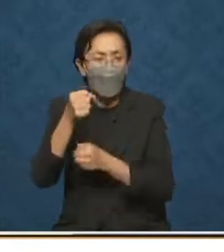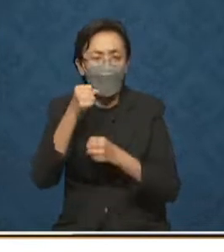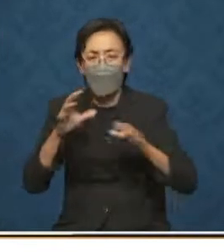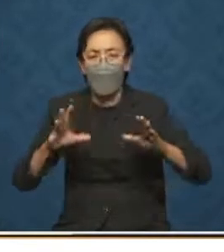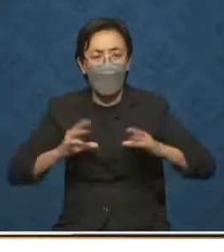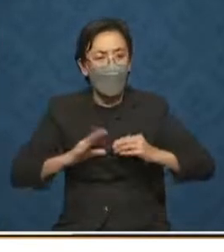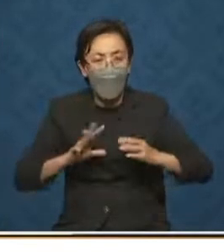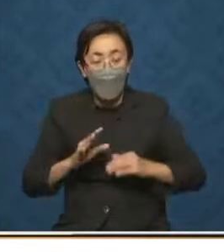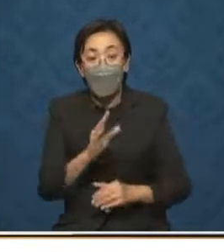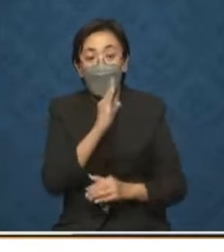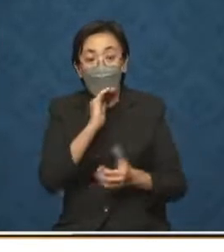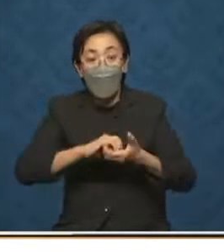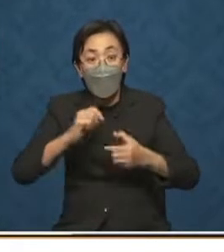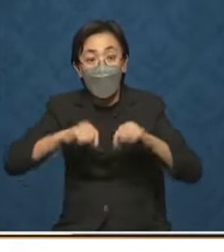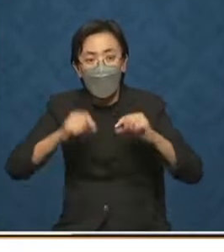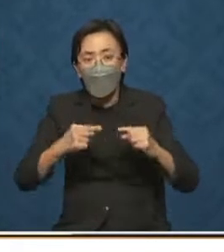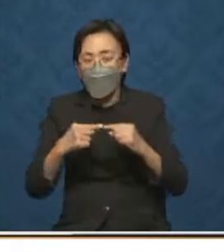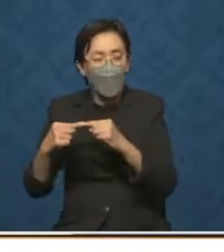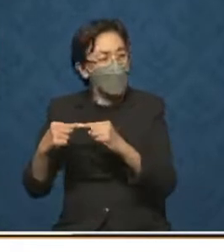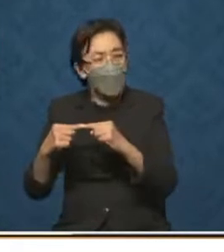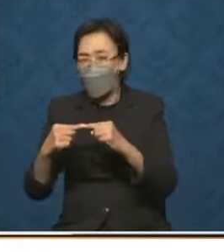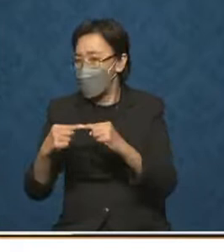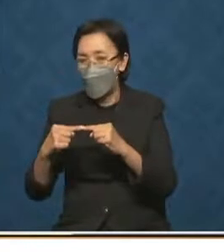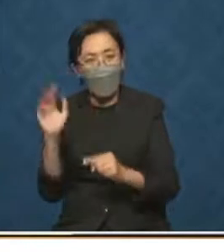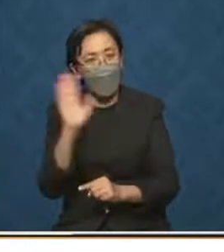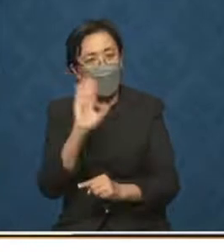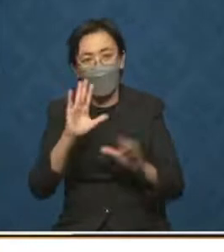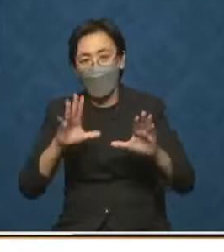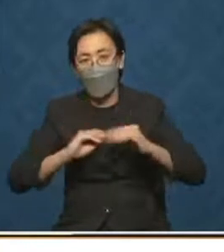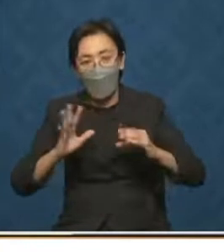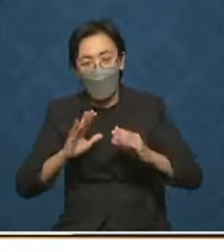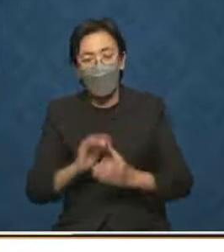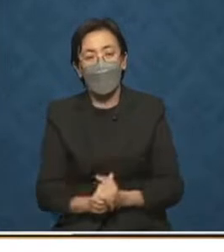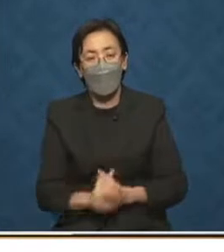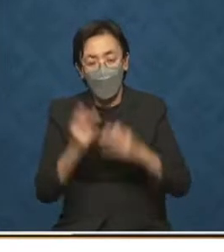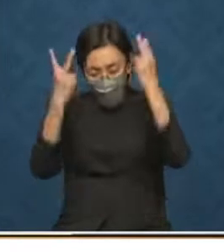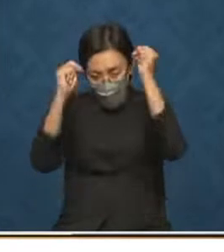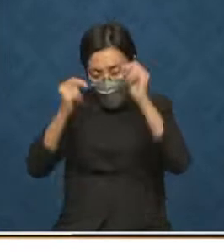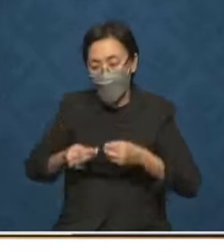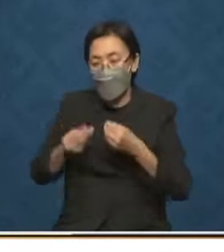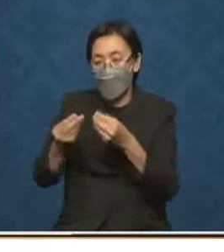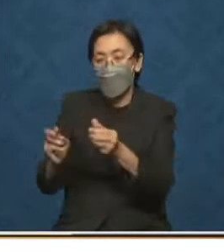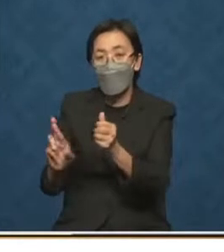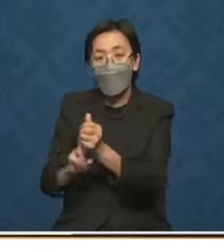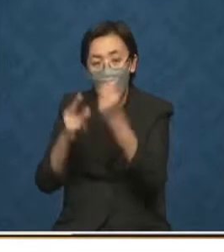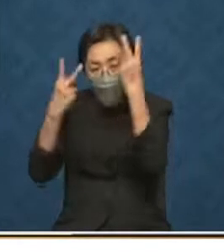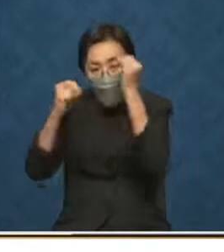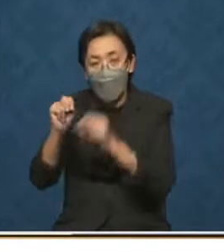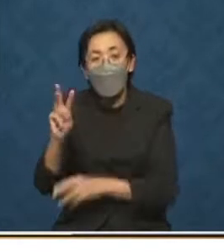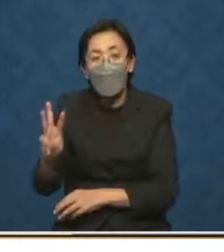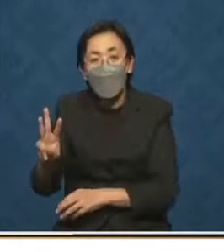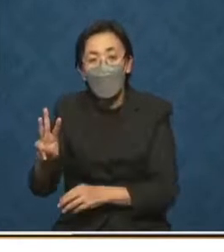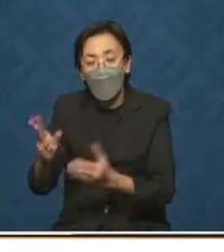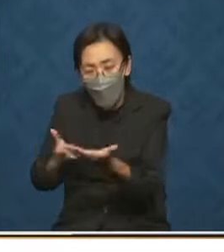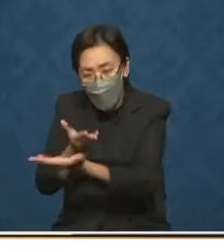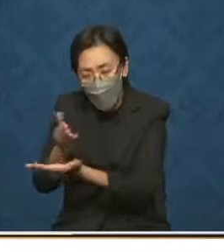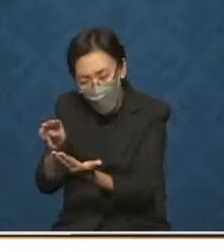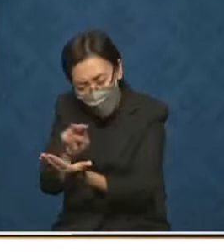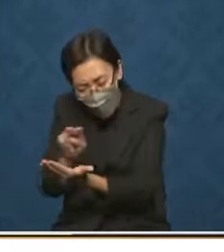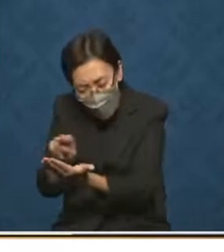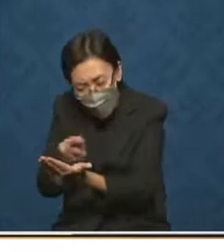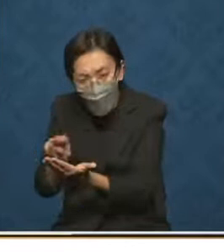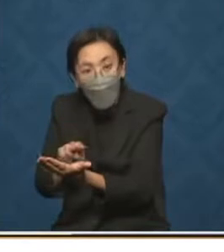ในเรยกขกทจะมีการต่อทัญญานายกมอบรองวิศนุได้ไปพิจารณาในลายลเอียด